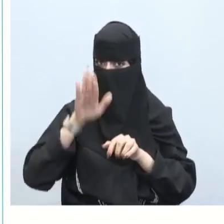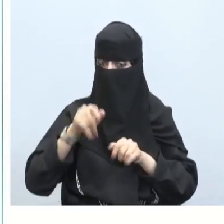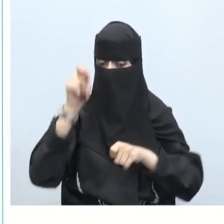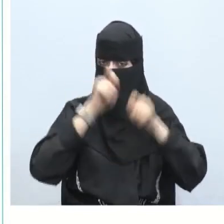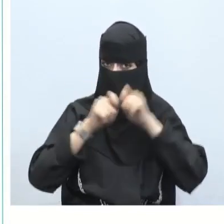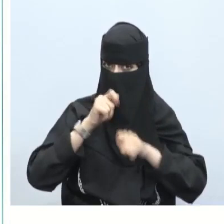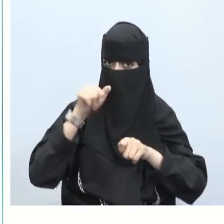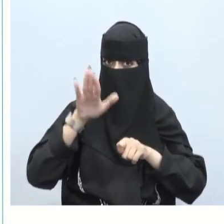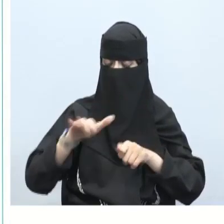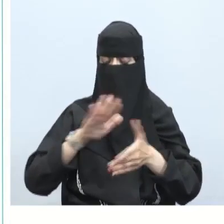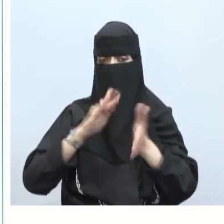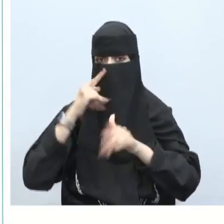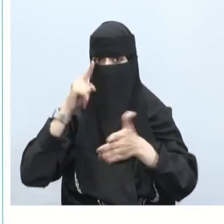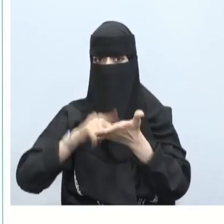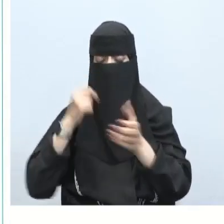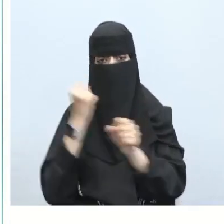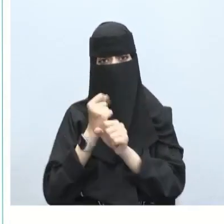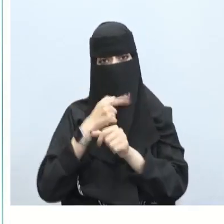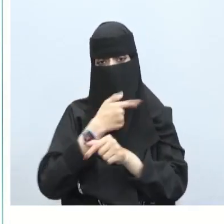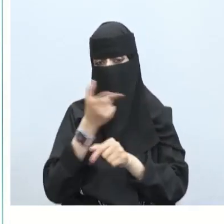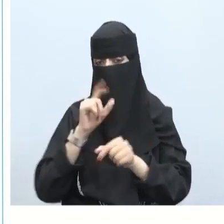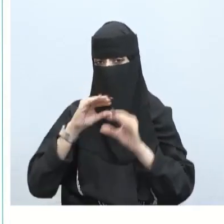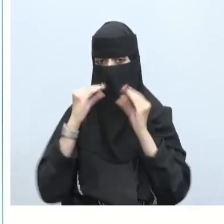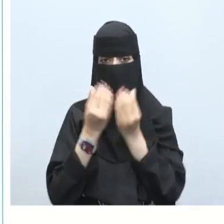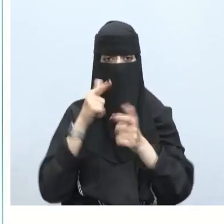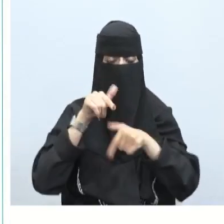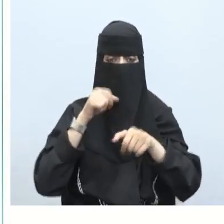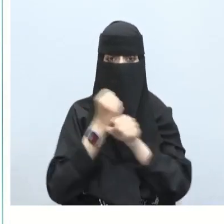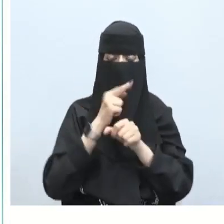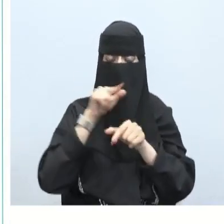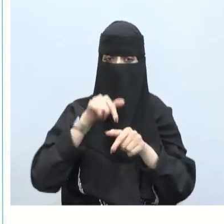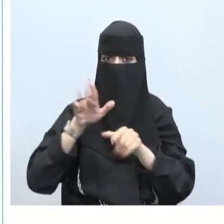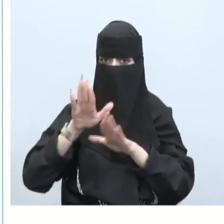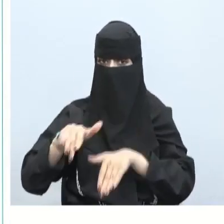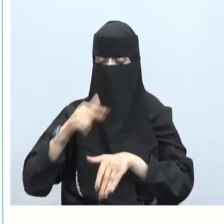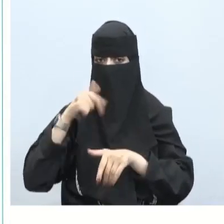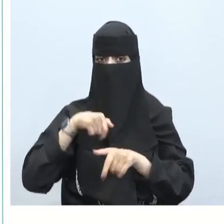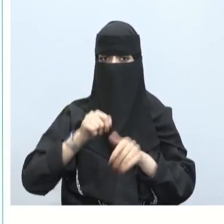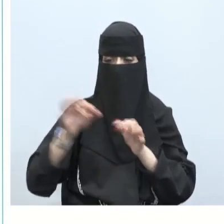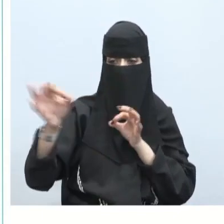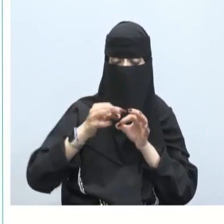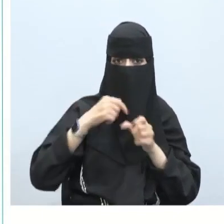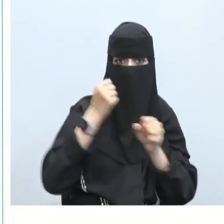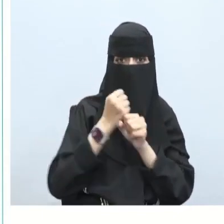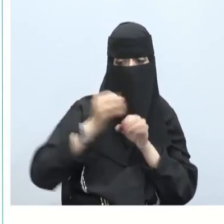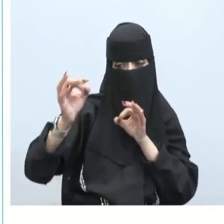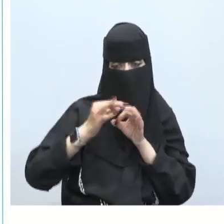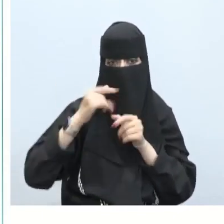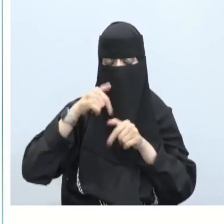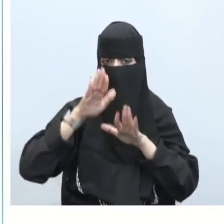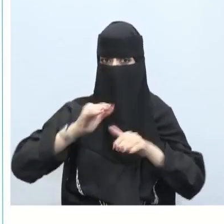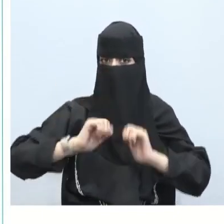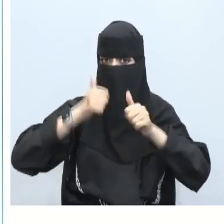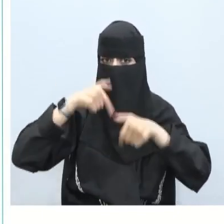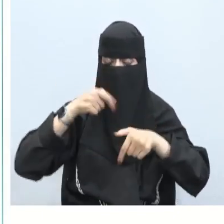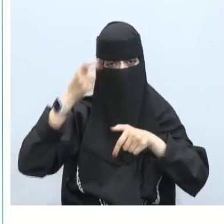العمليات وايضا لابد ان نعمل مع جميع الادارات بشكل او ب بشكل قريب او العمل عن قرب لكي يكون